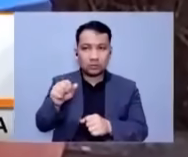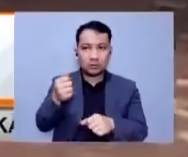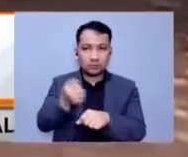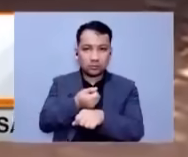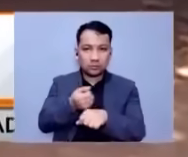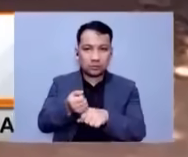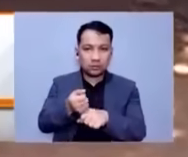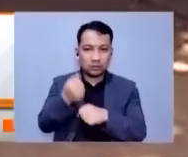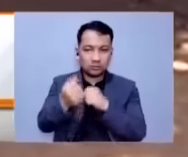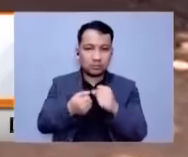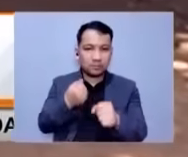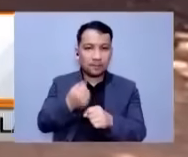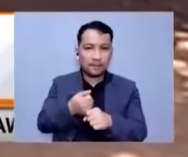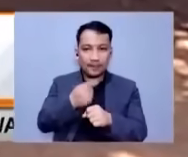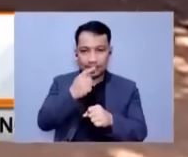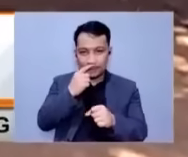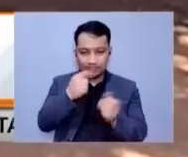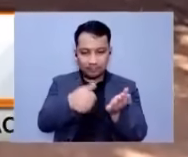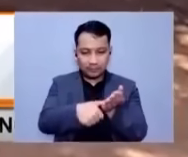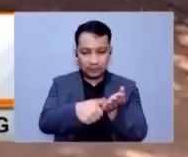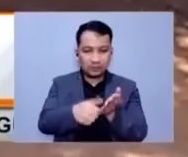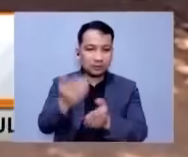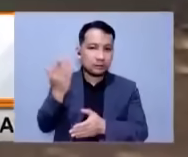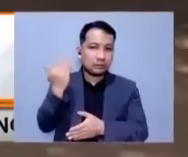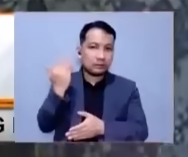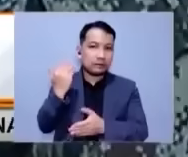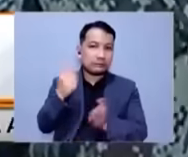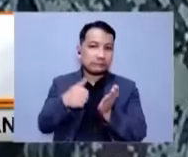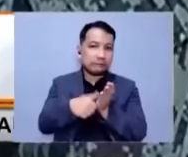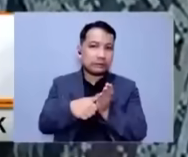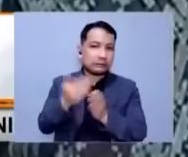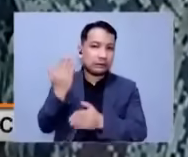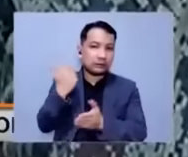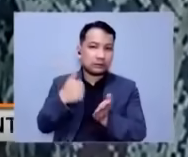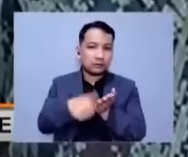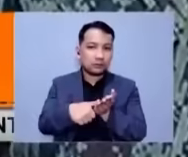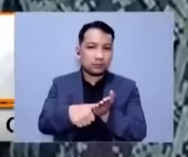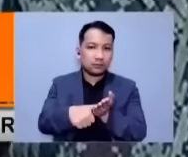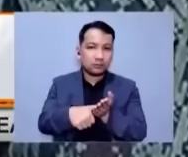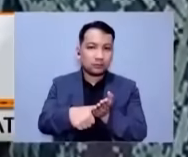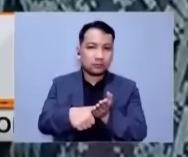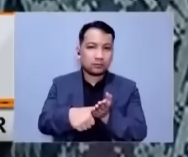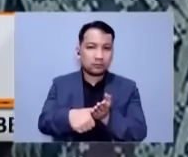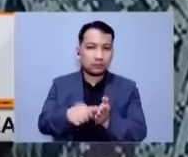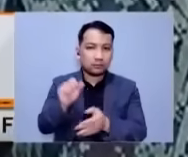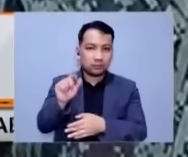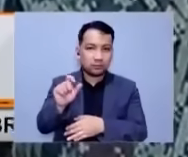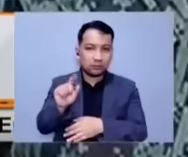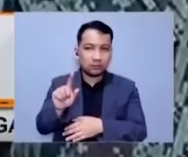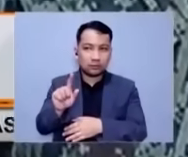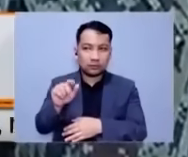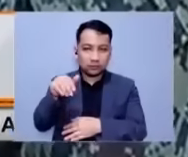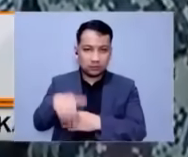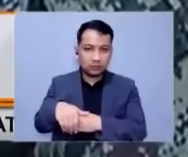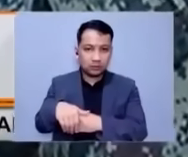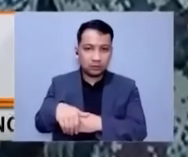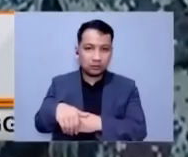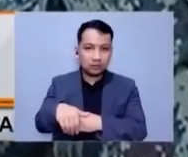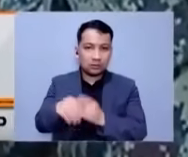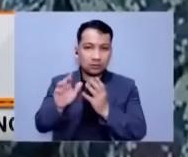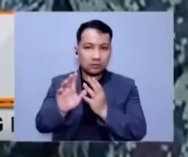nila makaboto lamang nitong mga nakaraang halalan. Kinabot ng hanggang alas 11 ng gabi yung mga tao nagkapila pa.